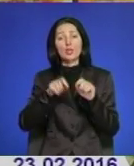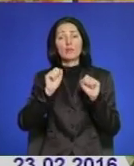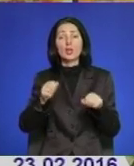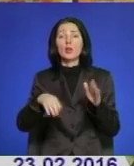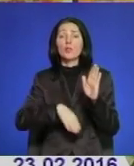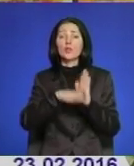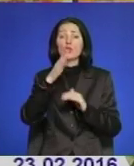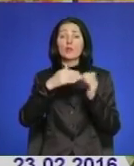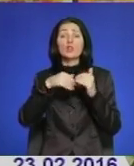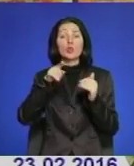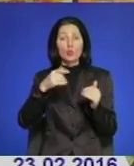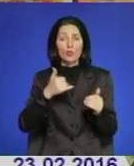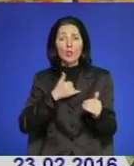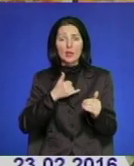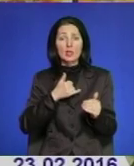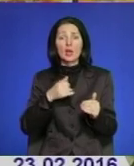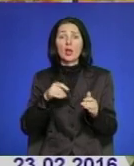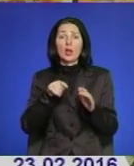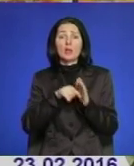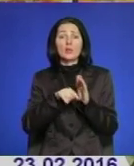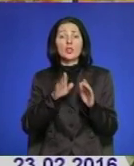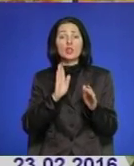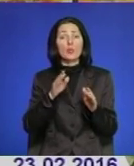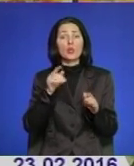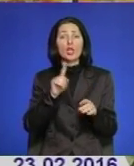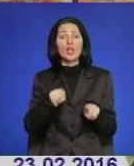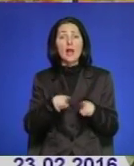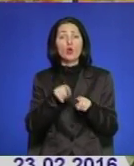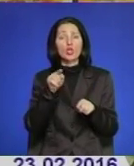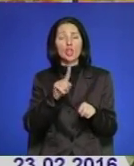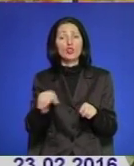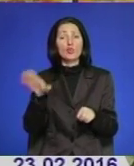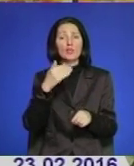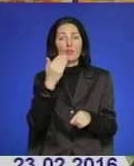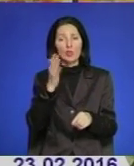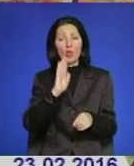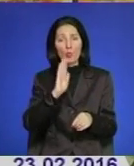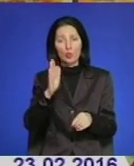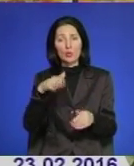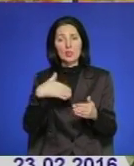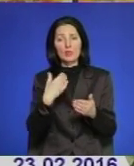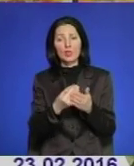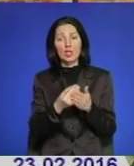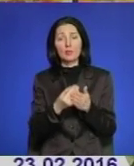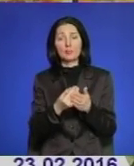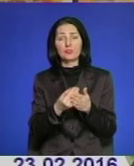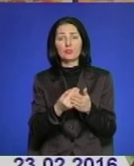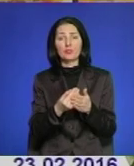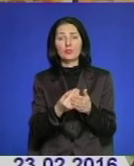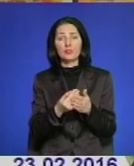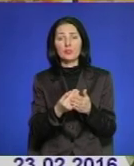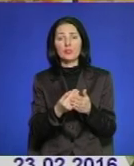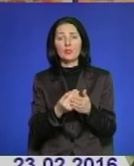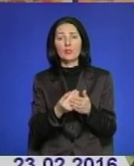нас, символічним буде також і те, що усі вони будуть свої, умовно говорячи,